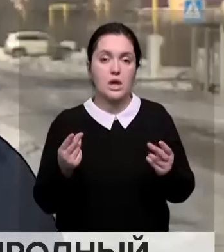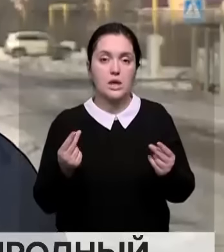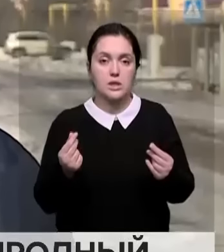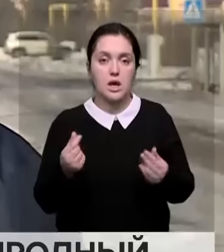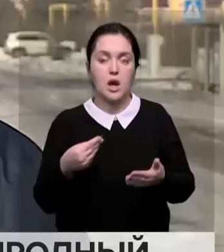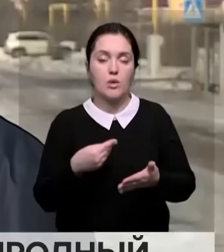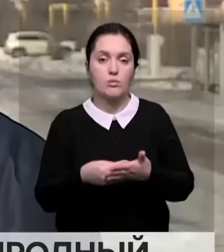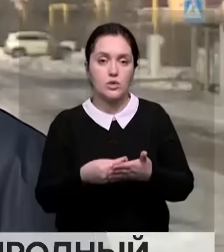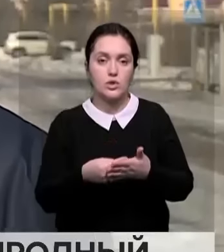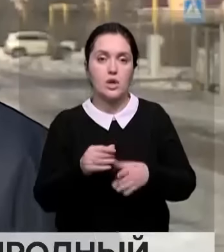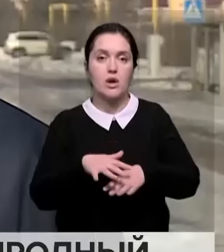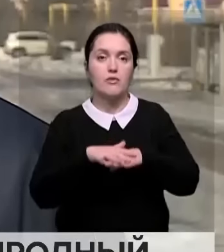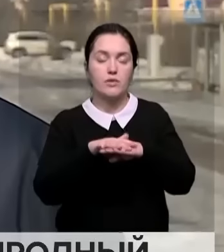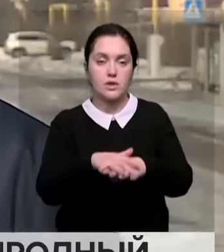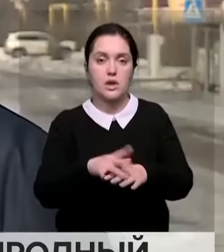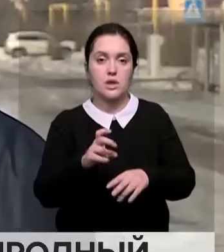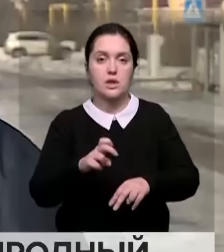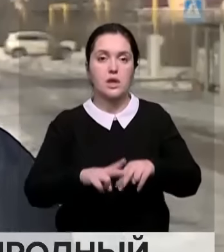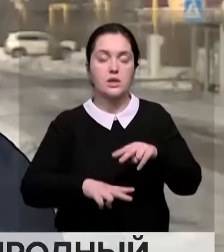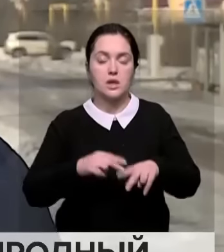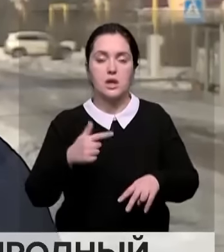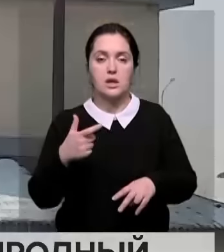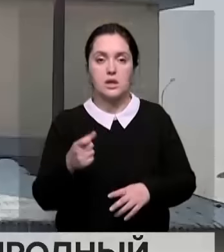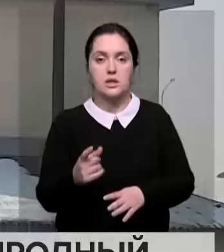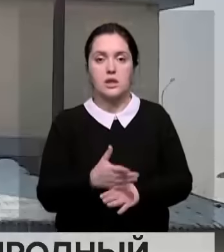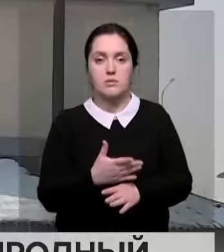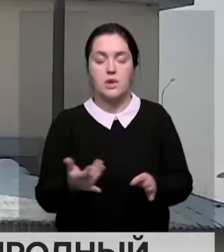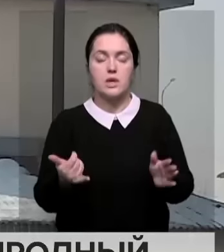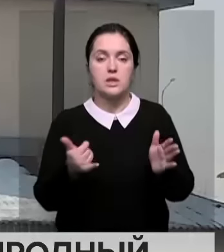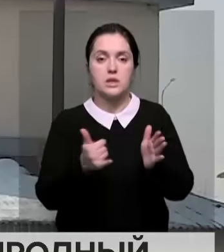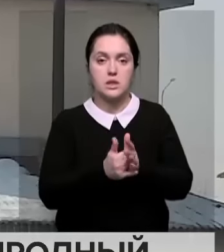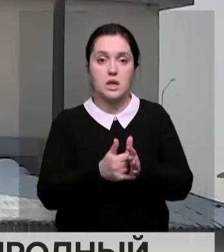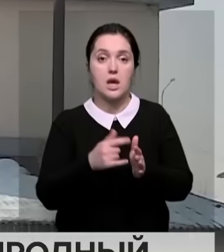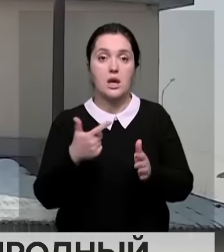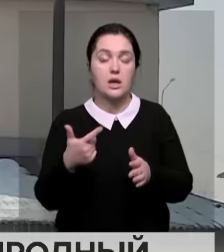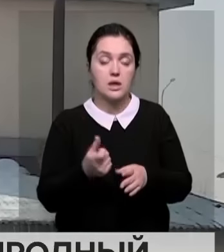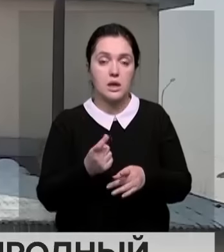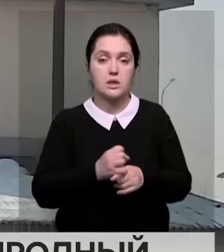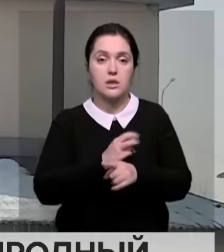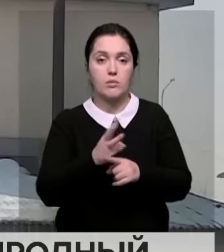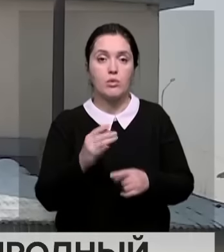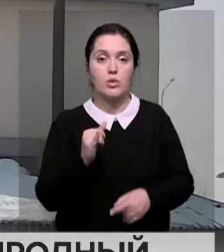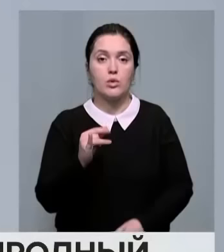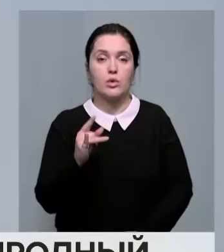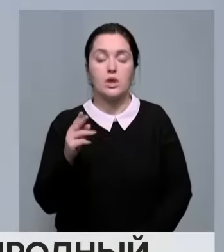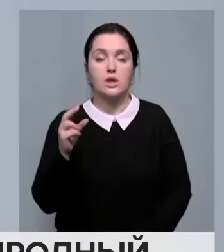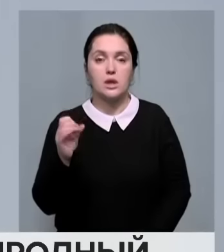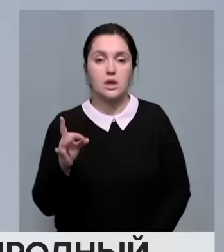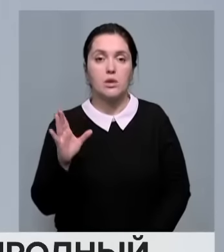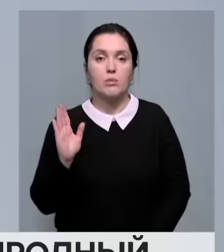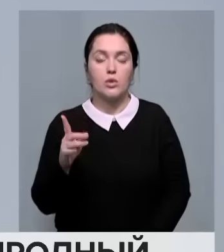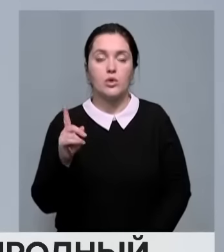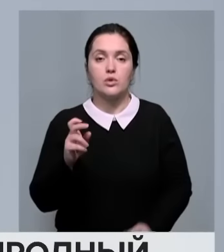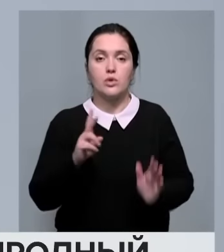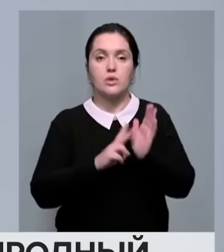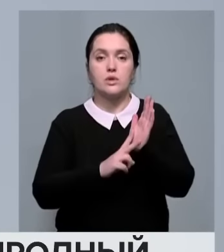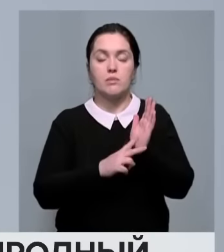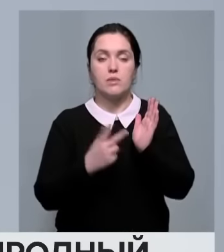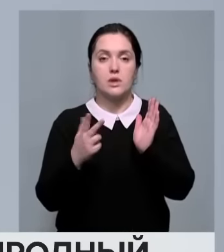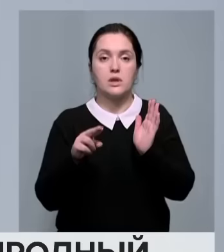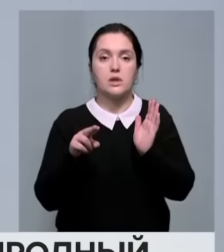бюджетного финансирования на строительство газораспределительных сетей. Всего для газификации Уркера планируется построить 173 километра